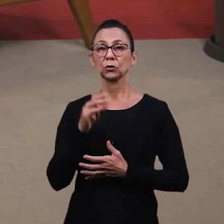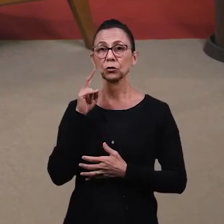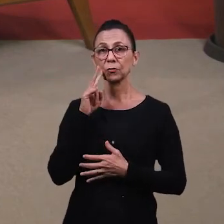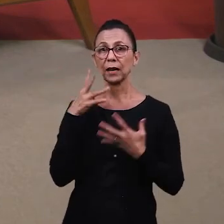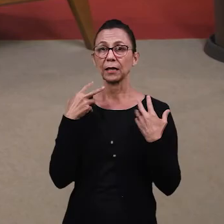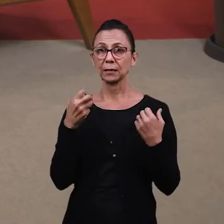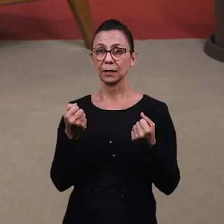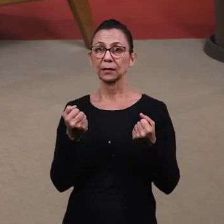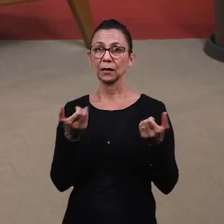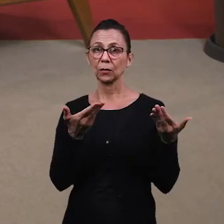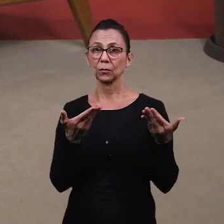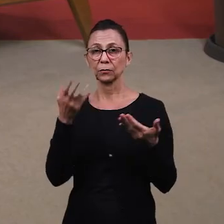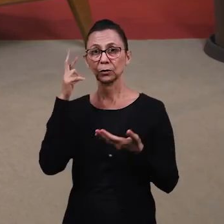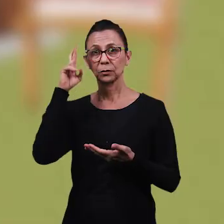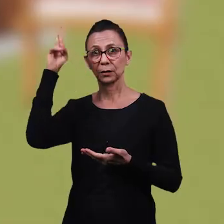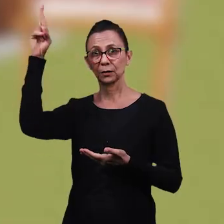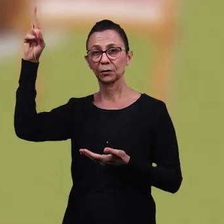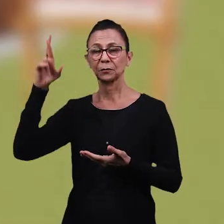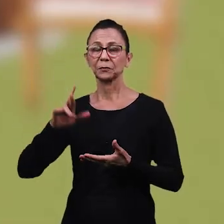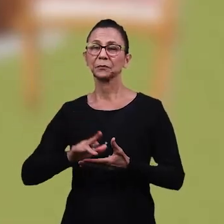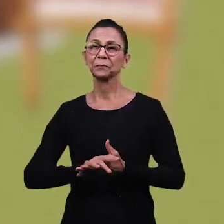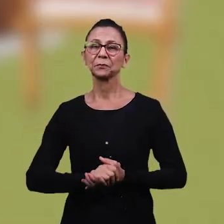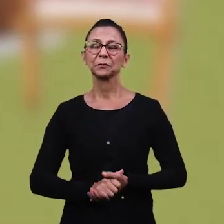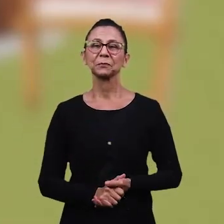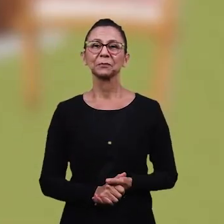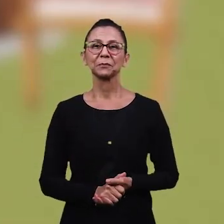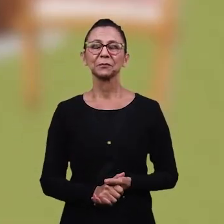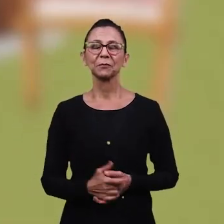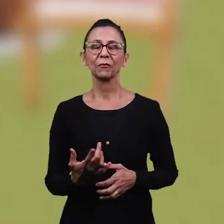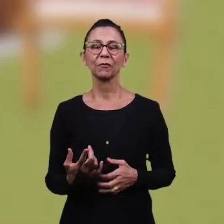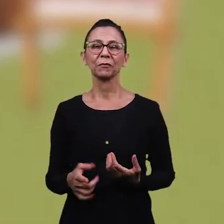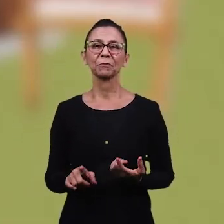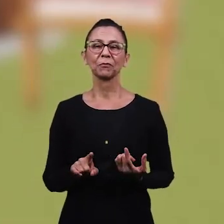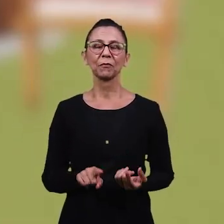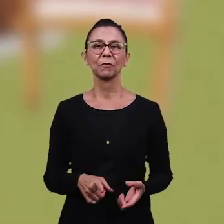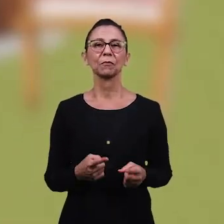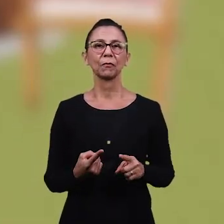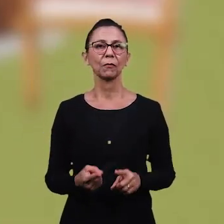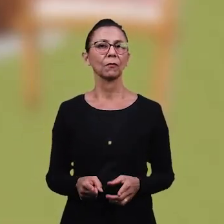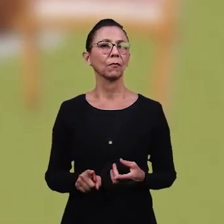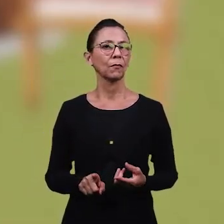l'importance d'entendre et accepter l'invitation du Seigneur.